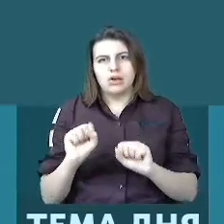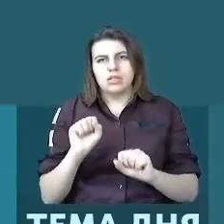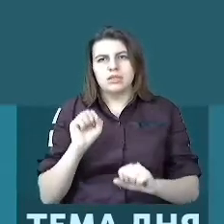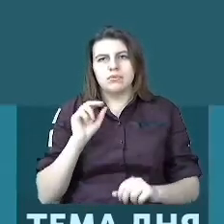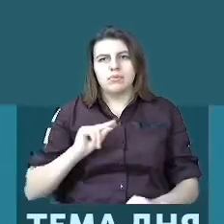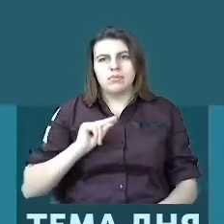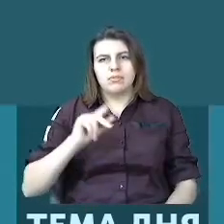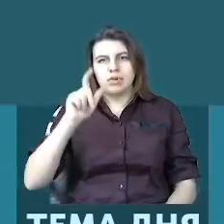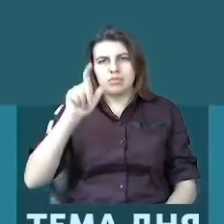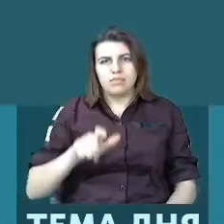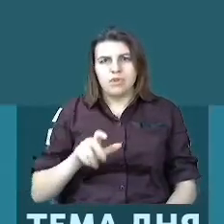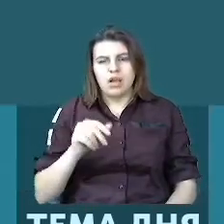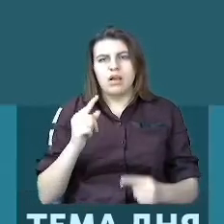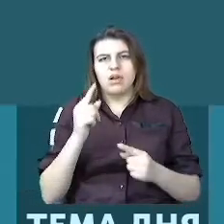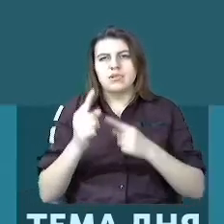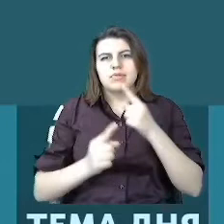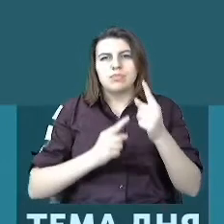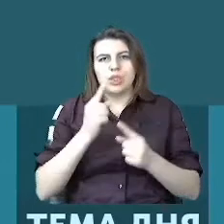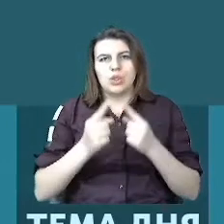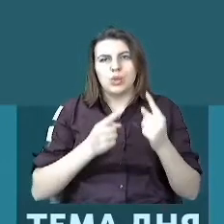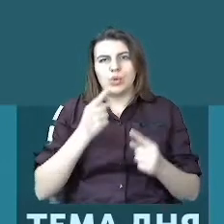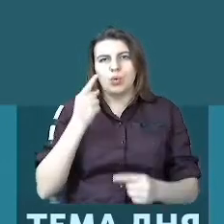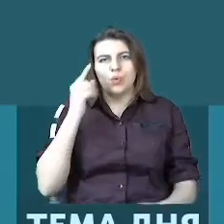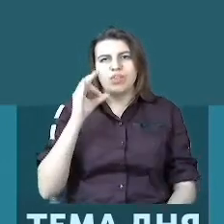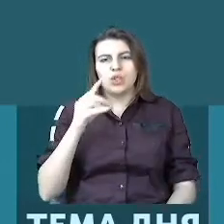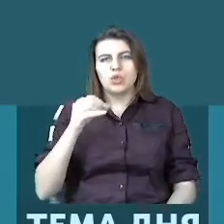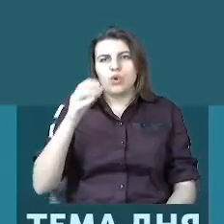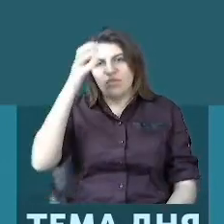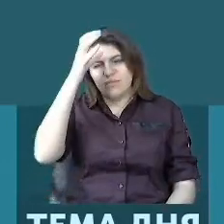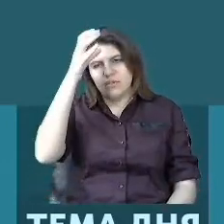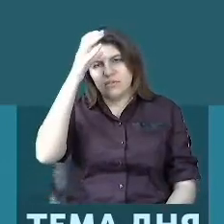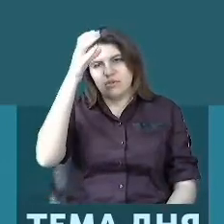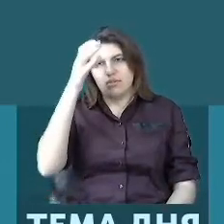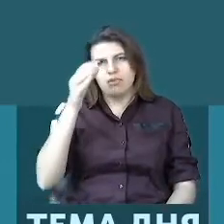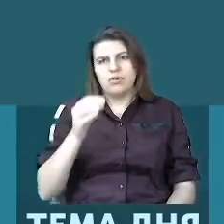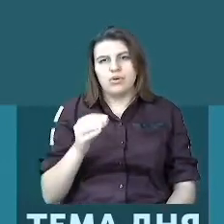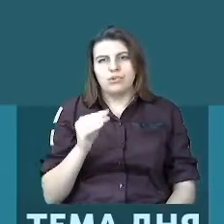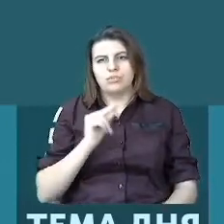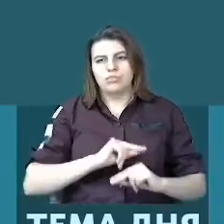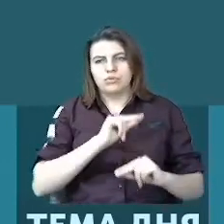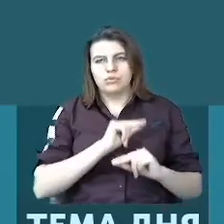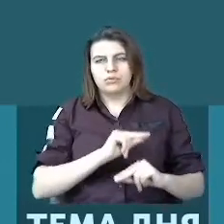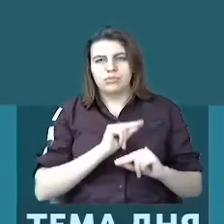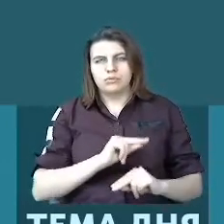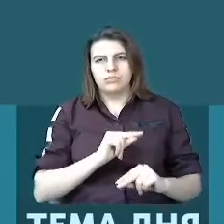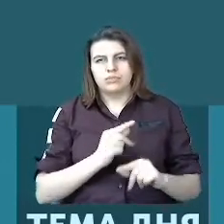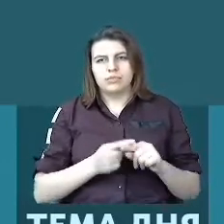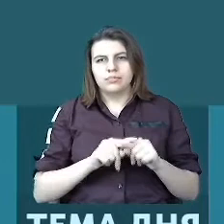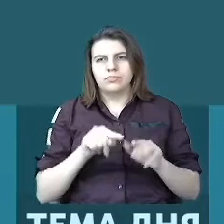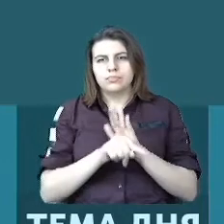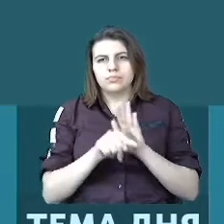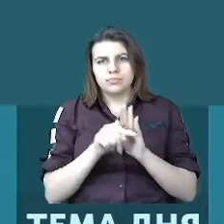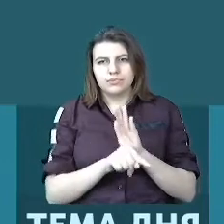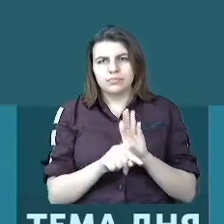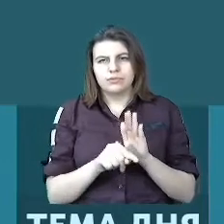філософії трудового законодавства. Найбільш якби серцевина цих змін – це, по суті,